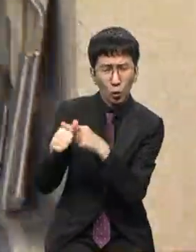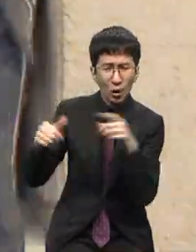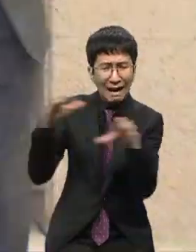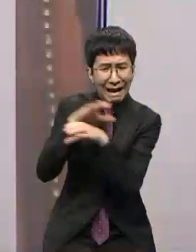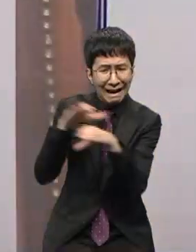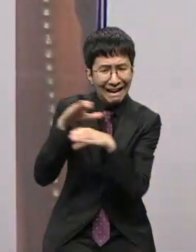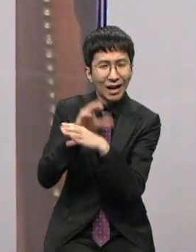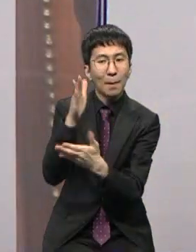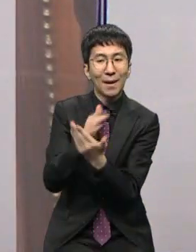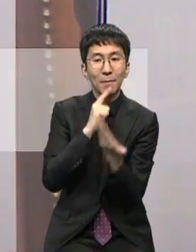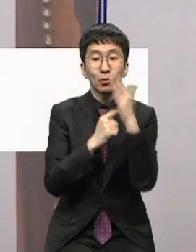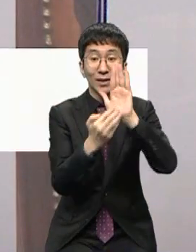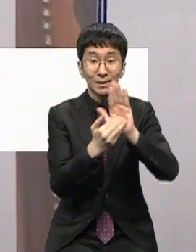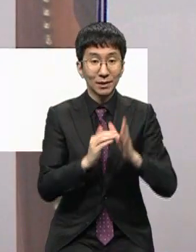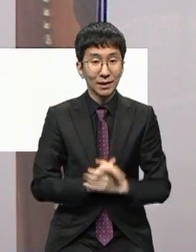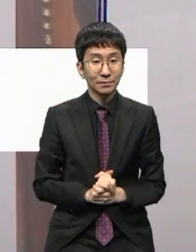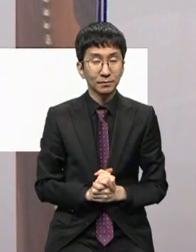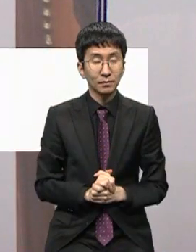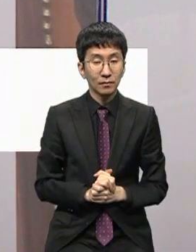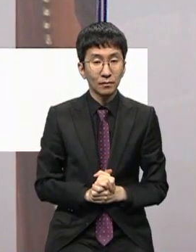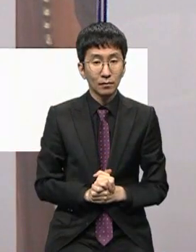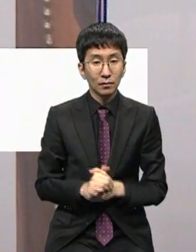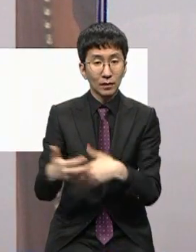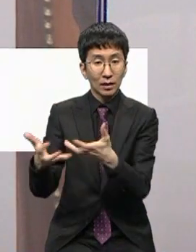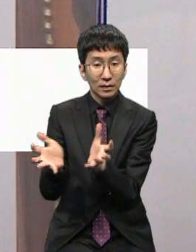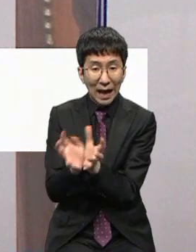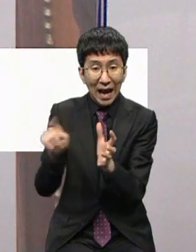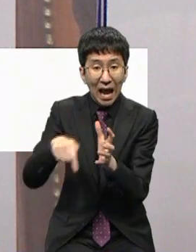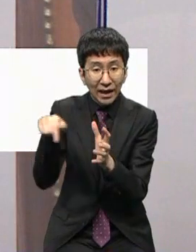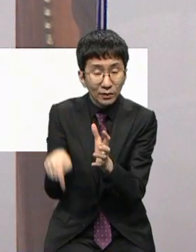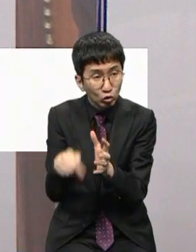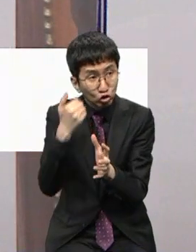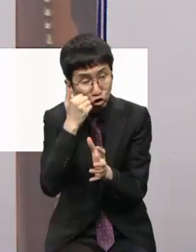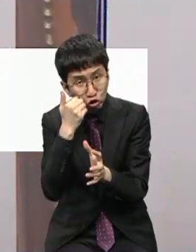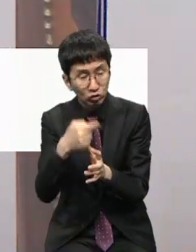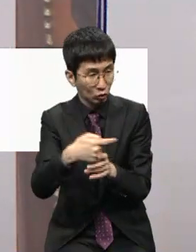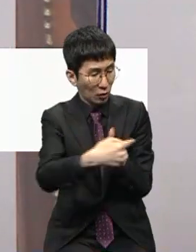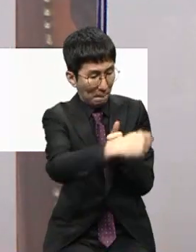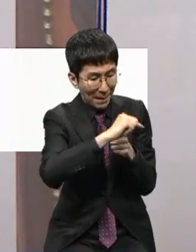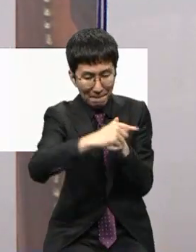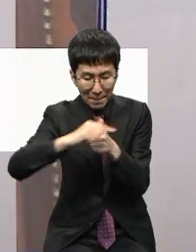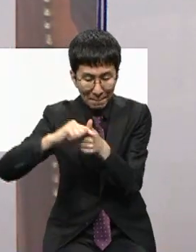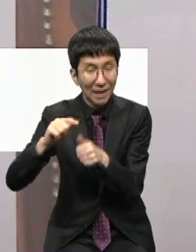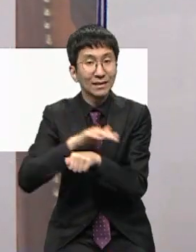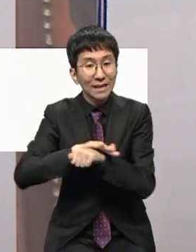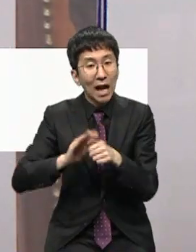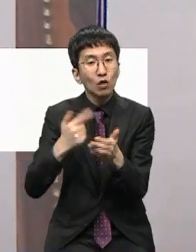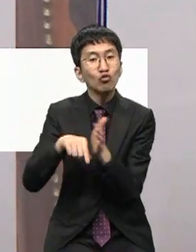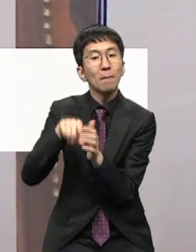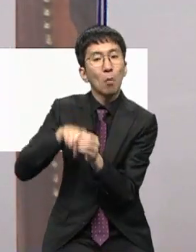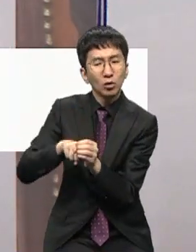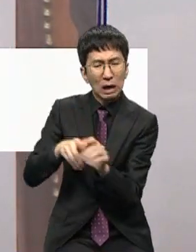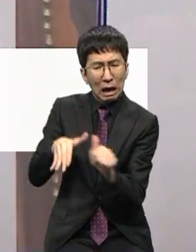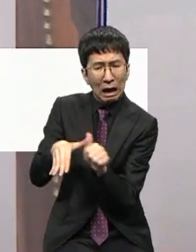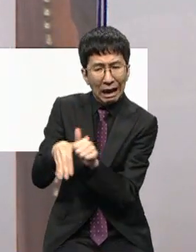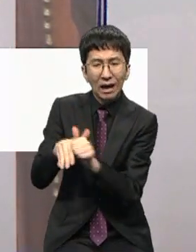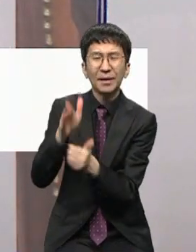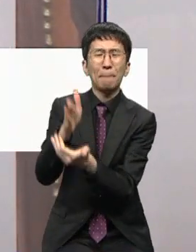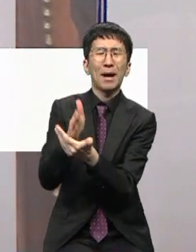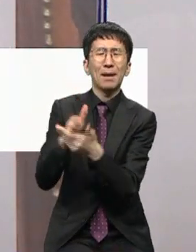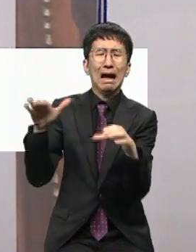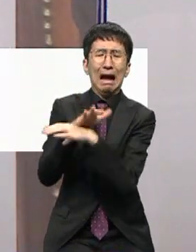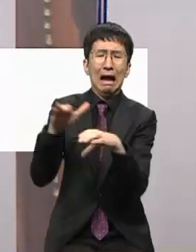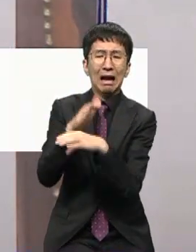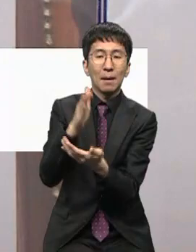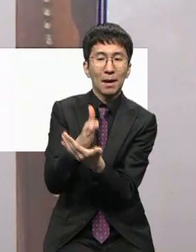나섰습니다. 당 밖에 있는 범야권 후보군이 함께할 수 있도록 우려 섞인 비판의 메시지는 잠시